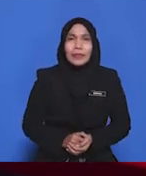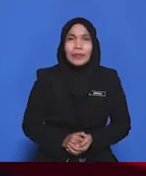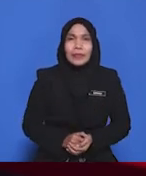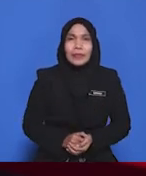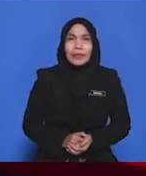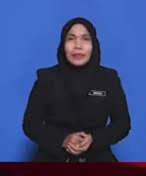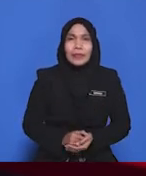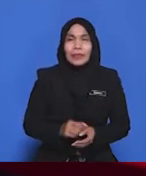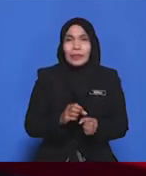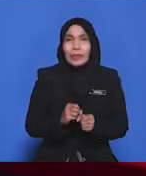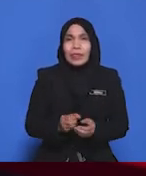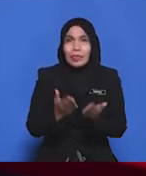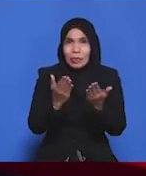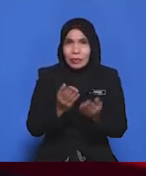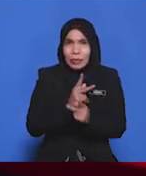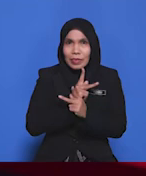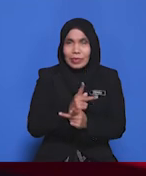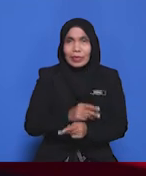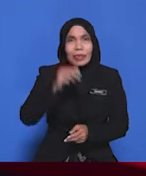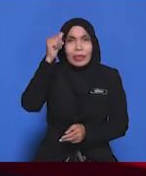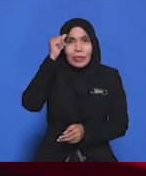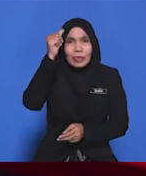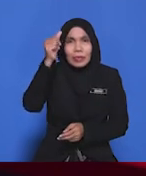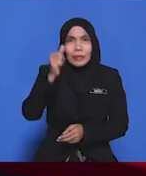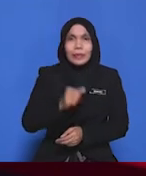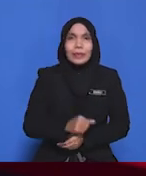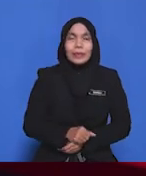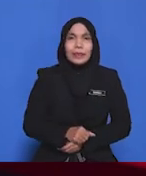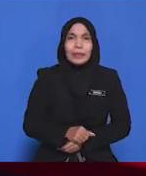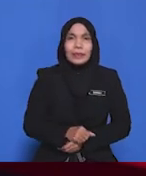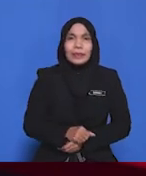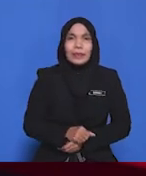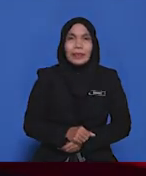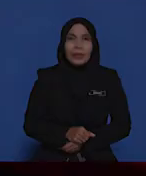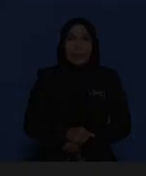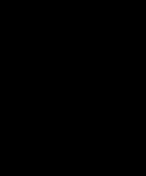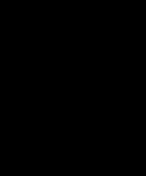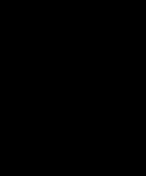Sekian, terima kasih. Assalamualaikum warahmatullahi wabarakatuh.